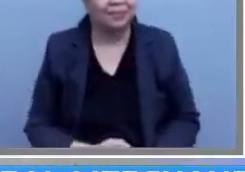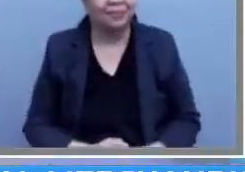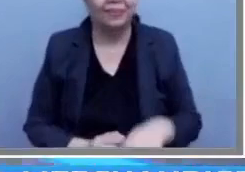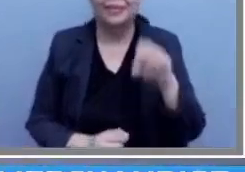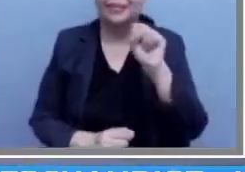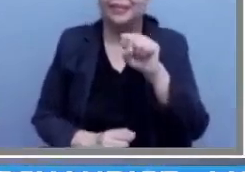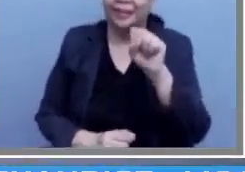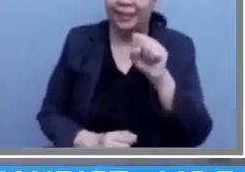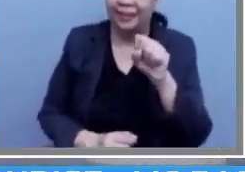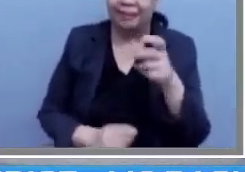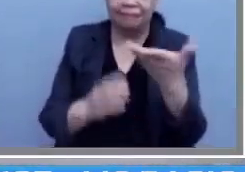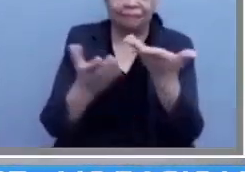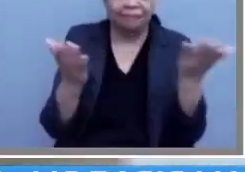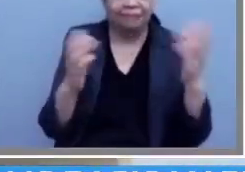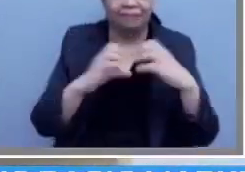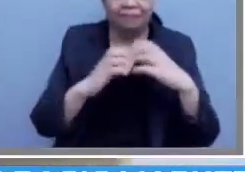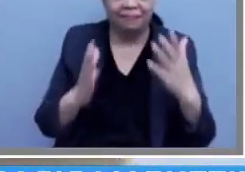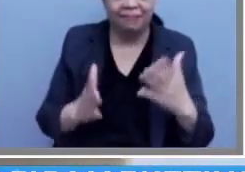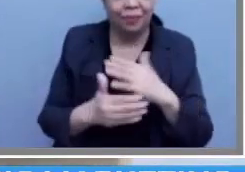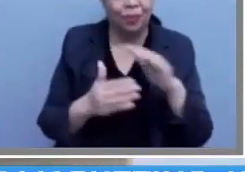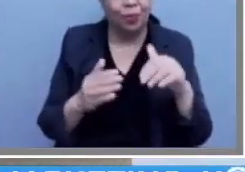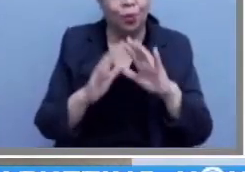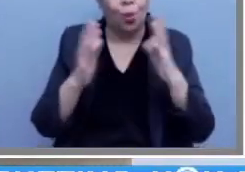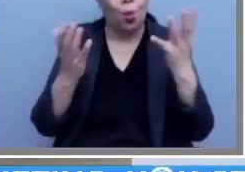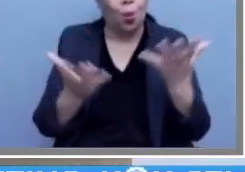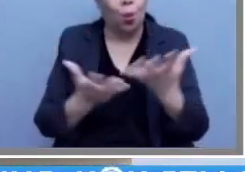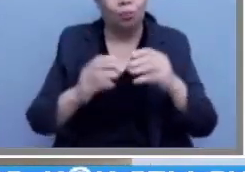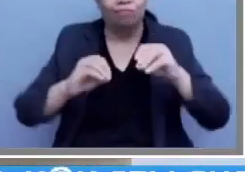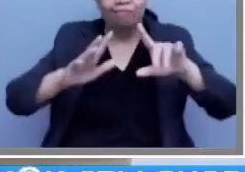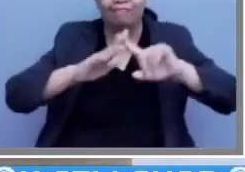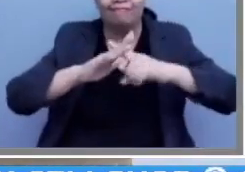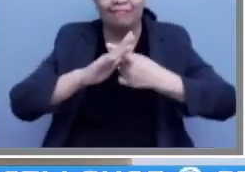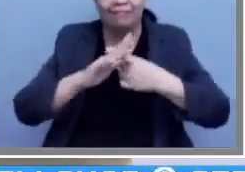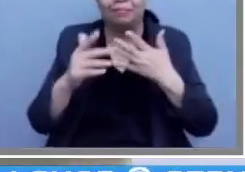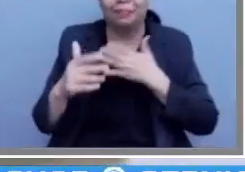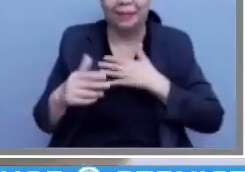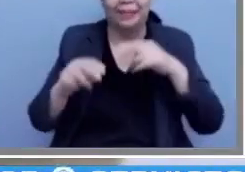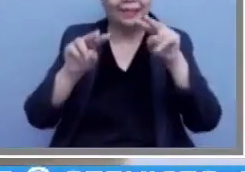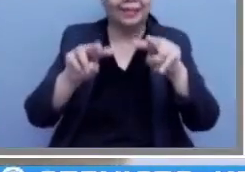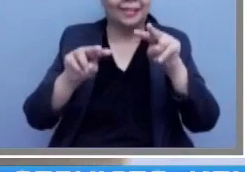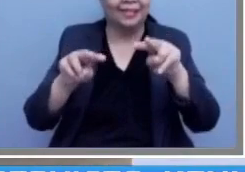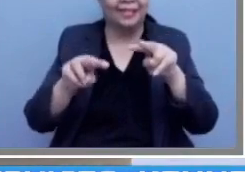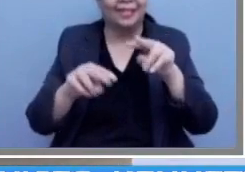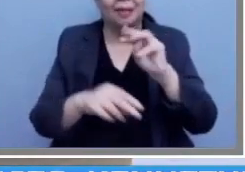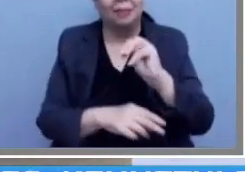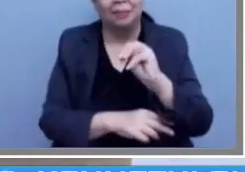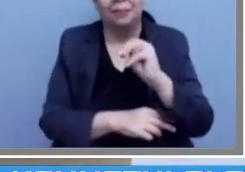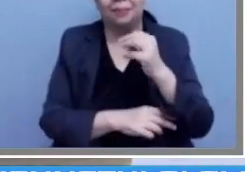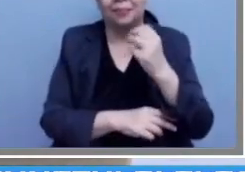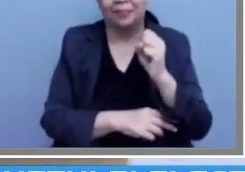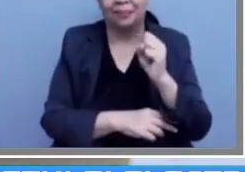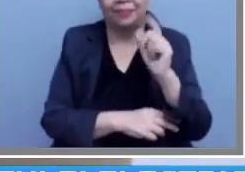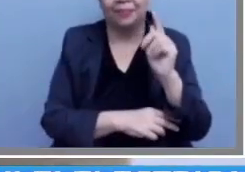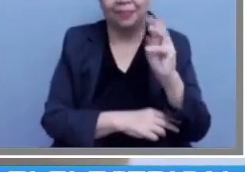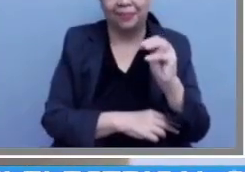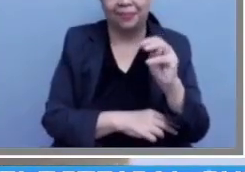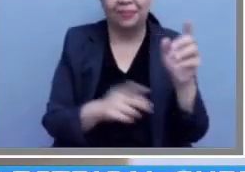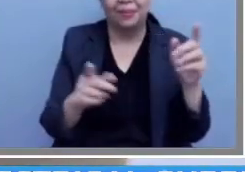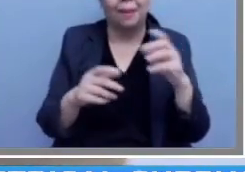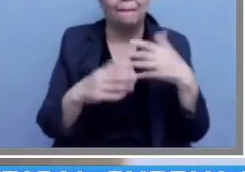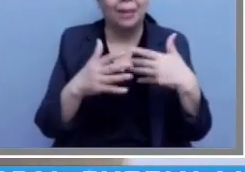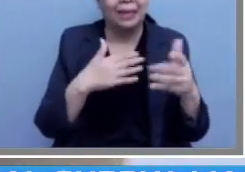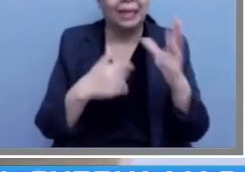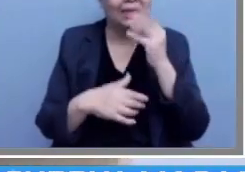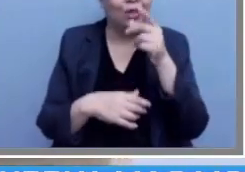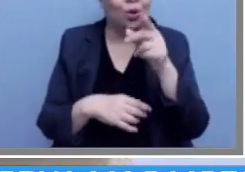kapuso ah Mamaya na po worldwide premiere na po Abangan po natin na maging sino ka man ito po'y ah handog ng ah